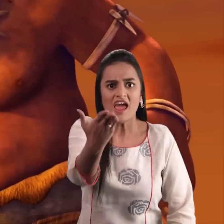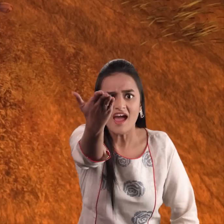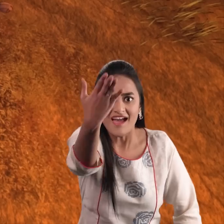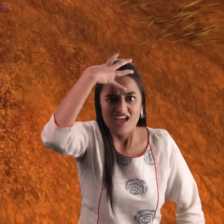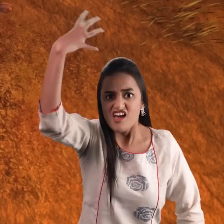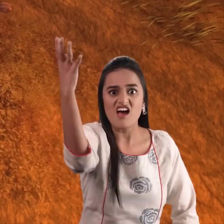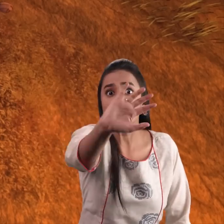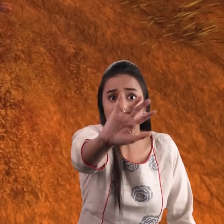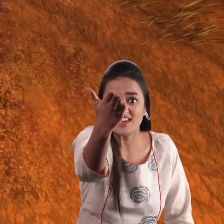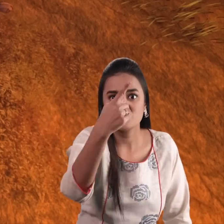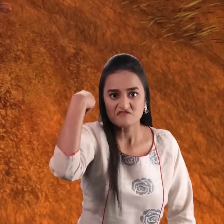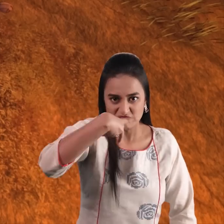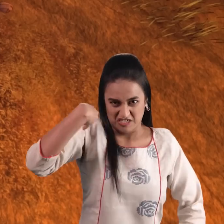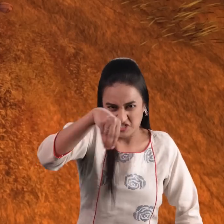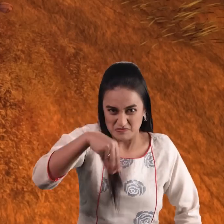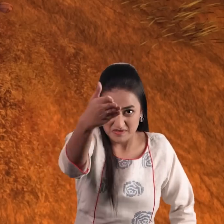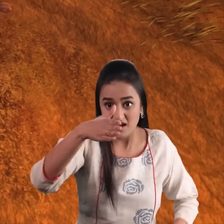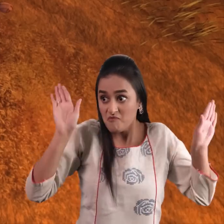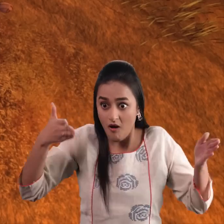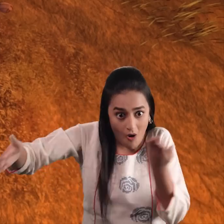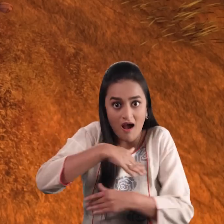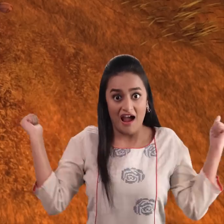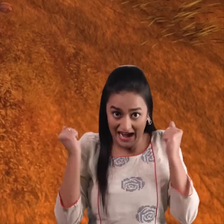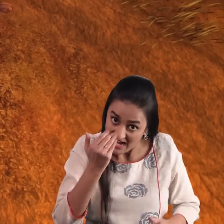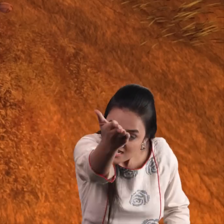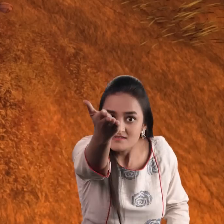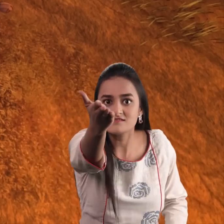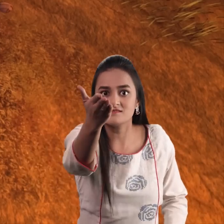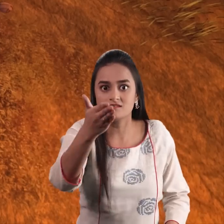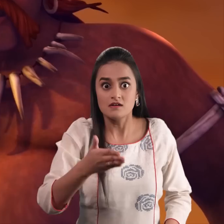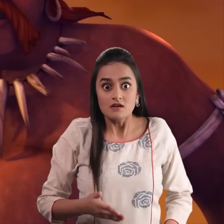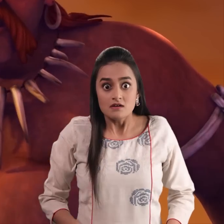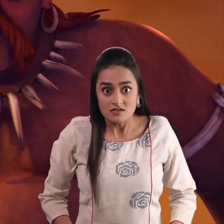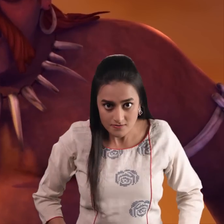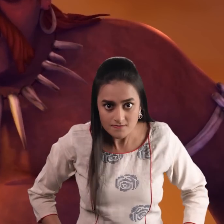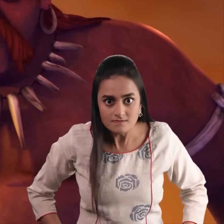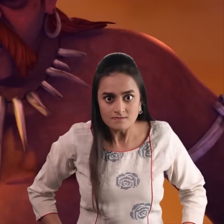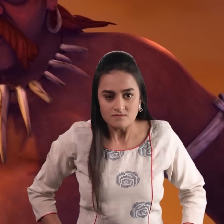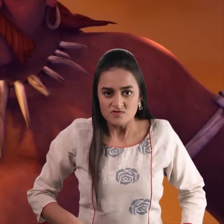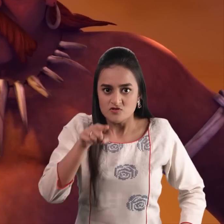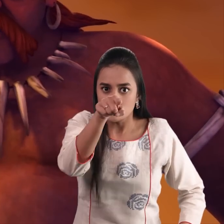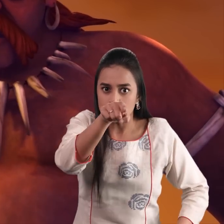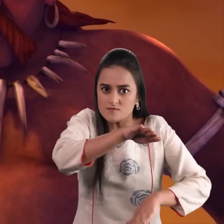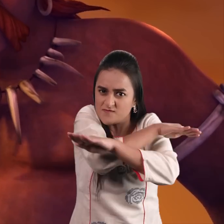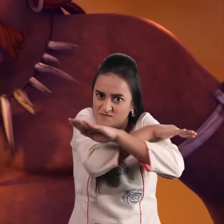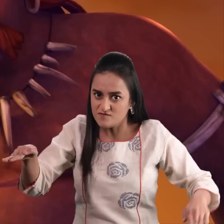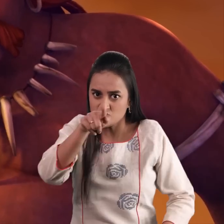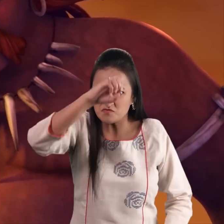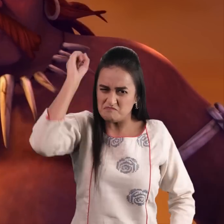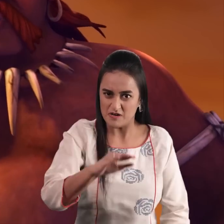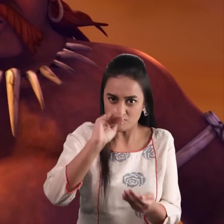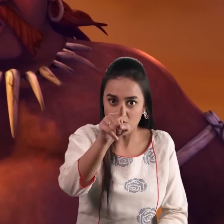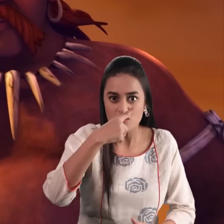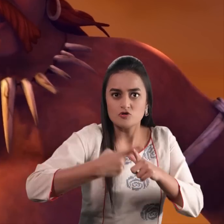अरे टोप को मत उतारना, तुम्हारी भद्दी शक्ल देखकर बेचारे पशु डर जाएंगे। अब तू नहीं बचेगा दुष्ट